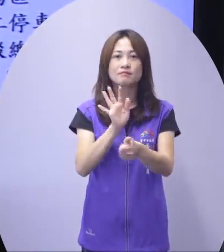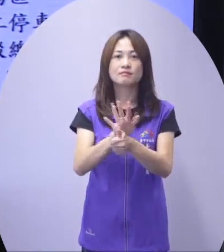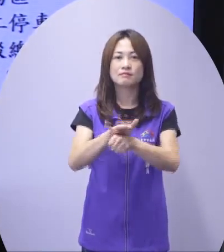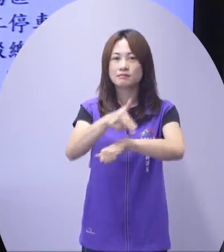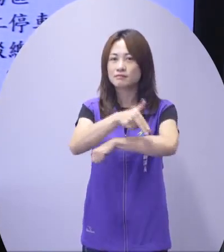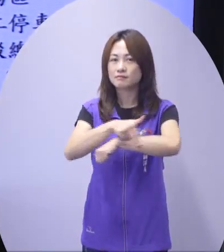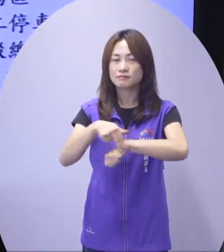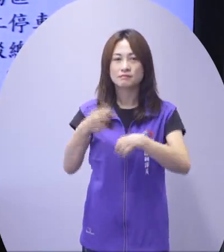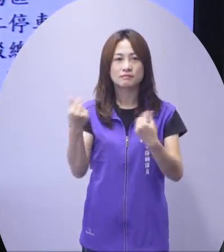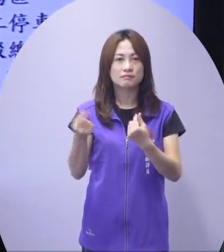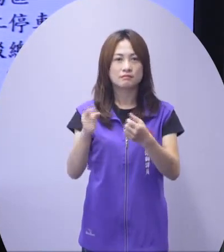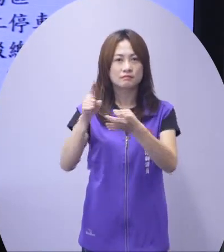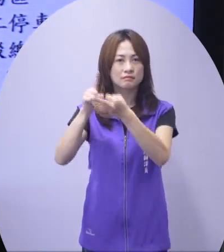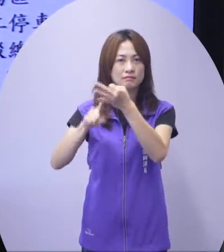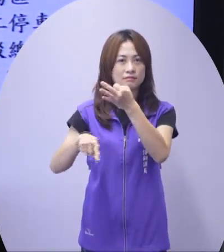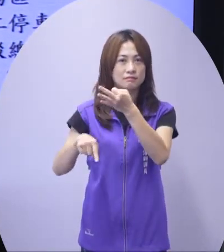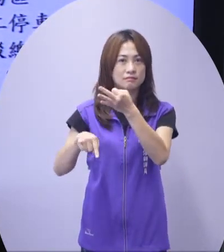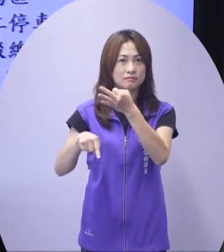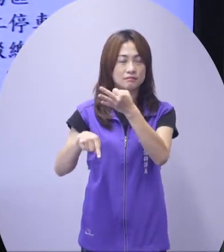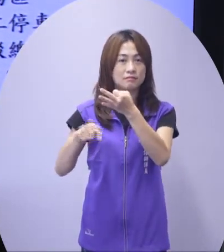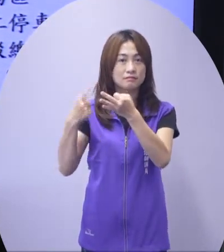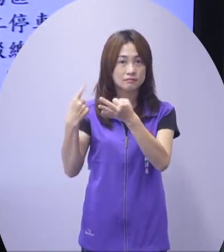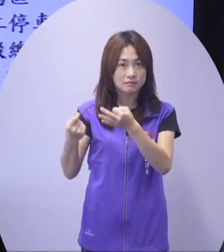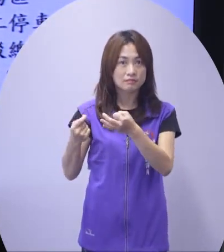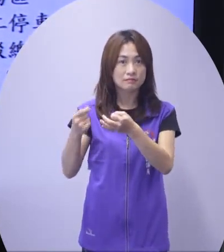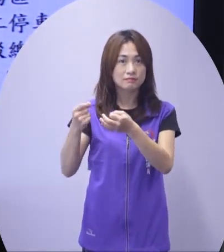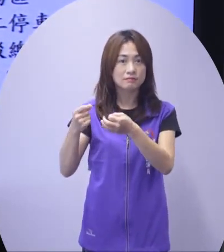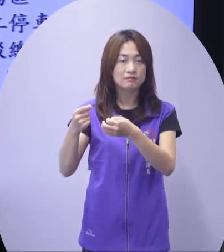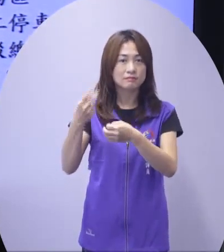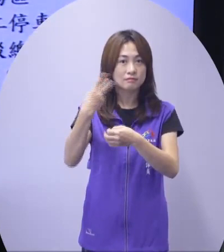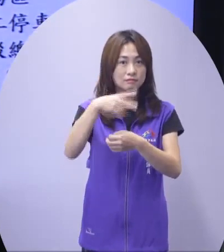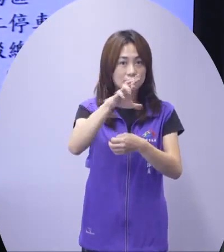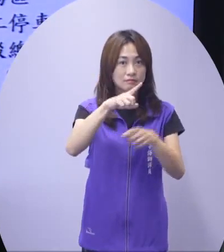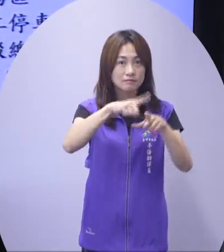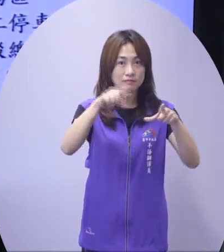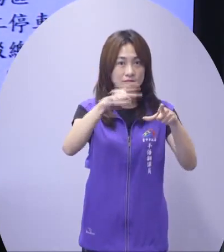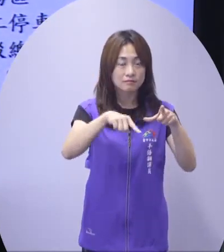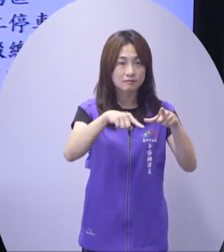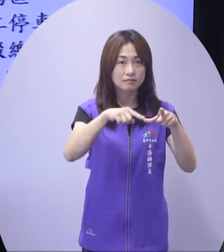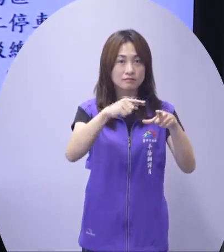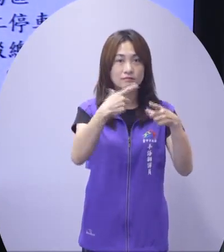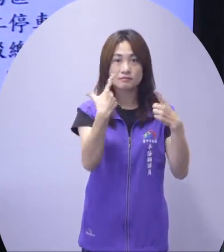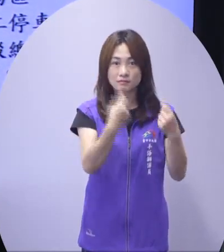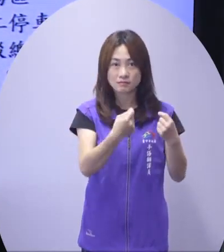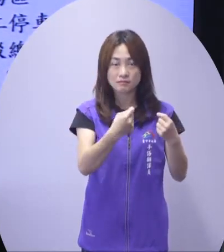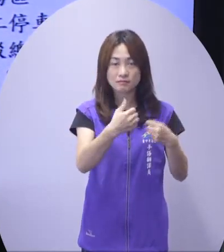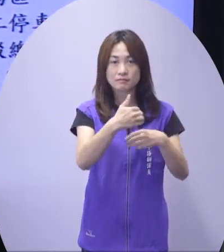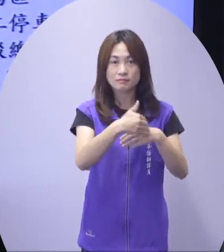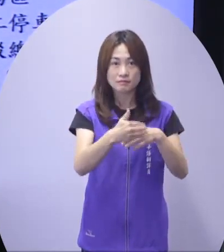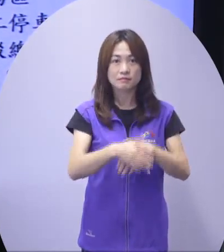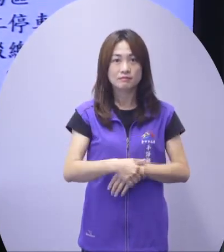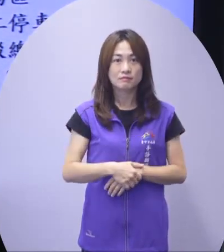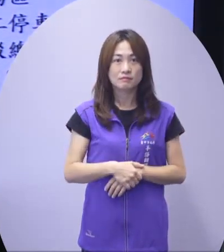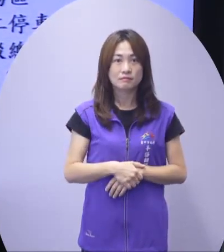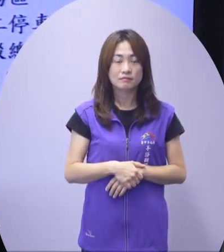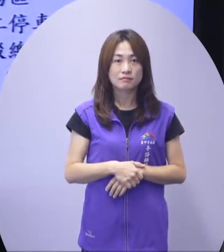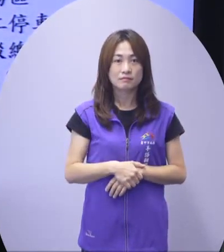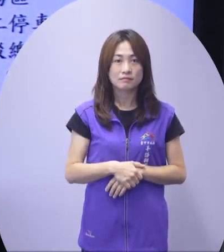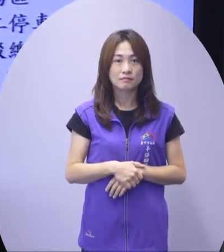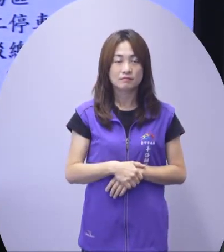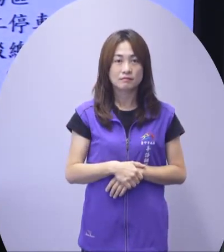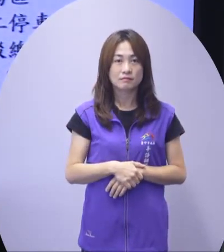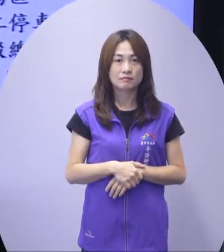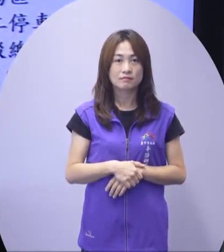丰原线跟太原线啊，另外假日有提供东势河滨公园线，